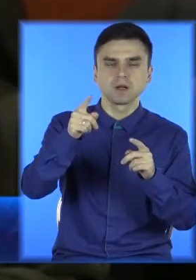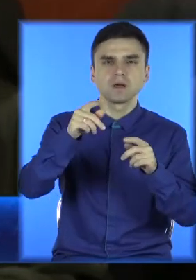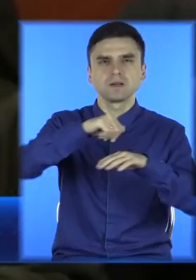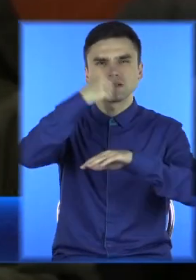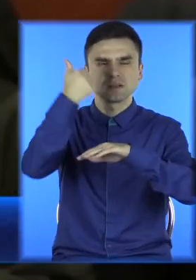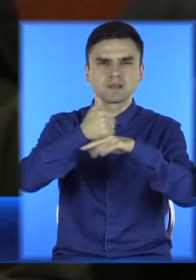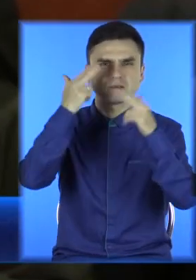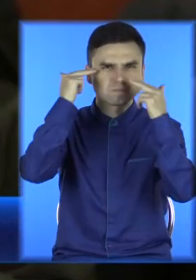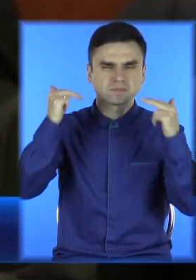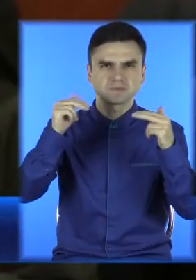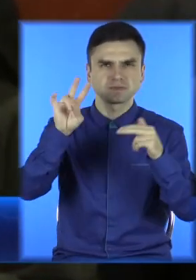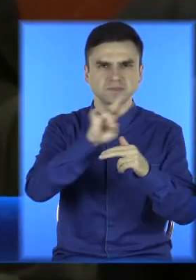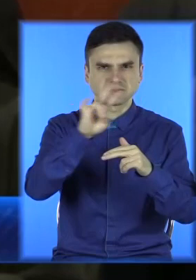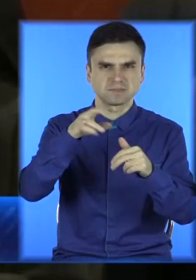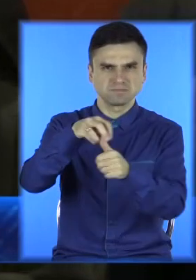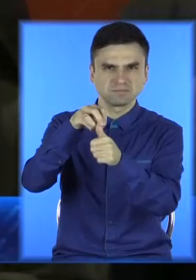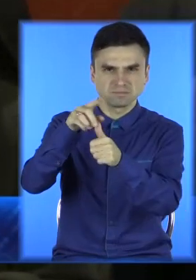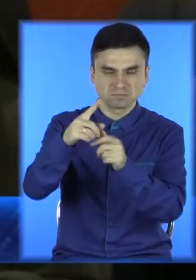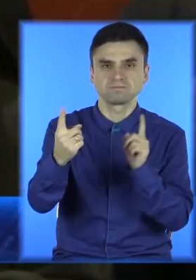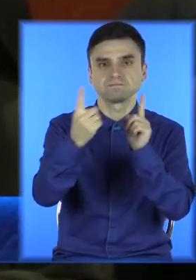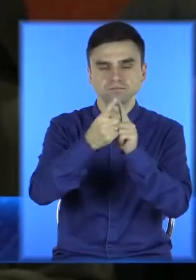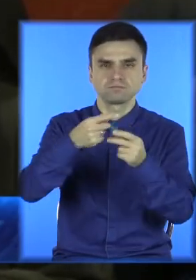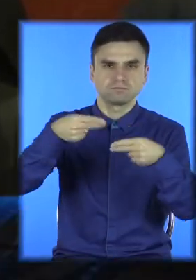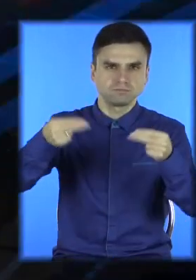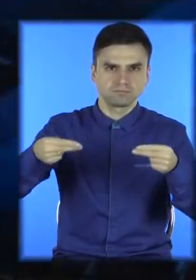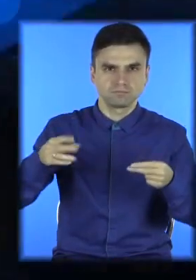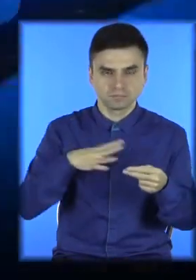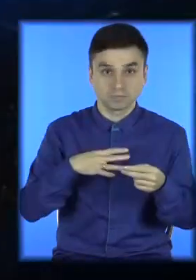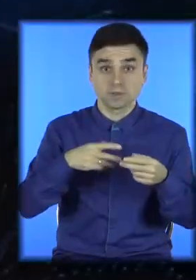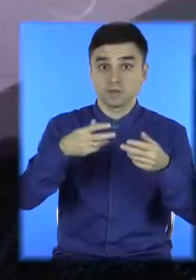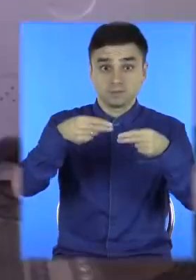Угода, яку ми сьогодні підписали, завершує цей процес.